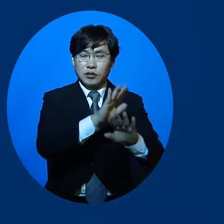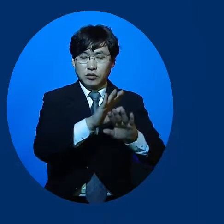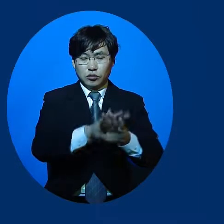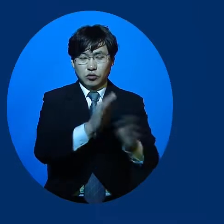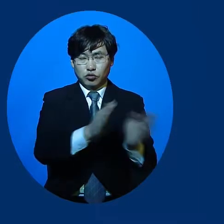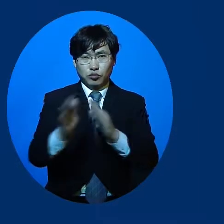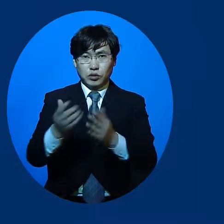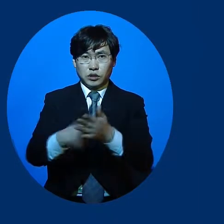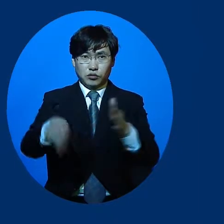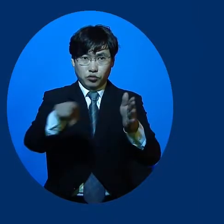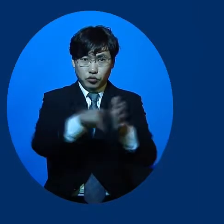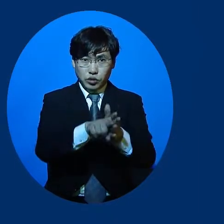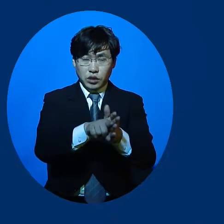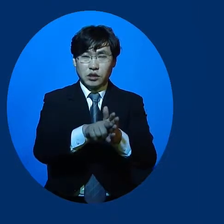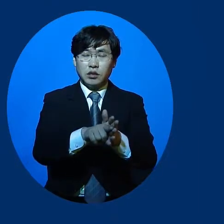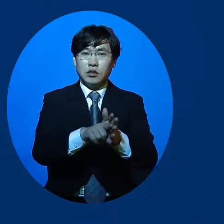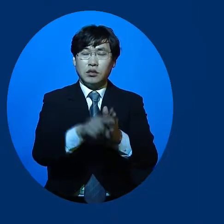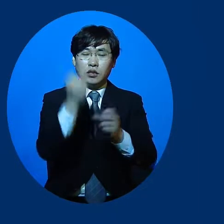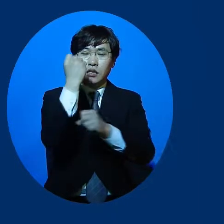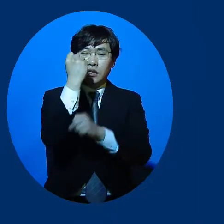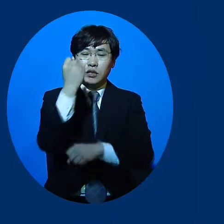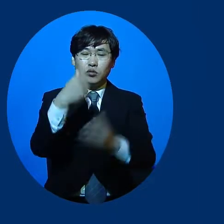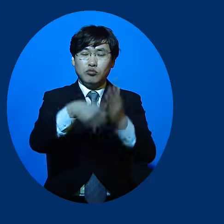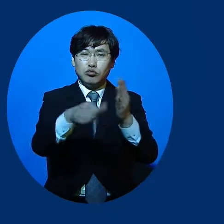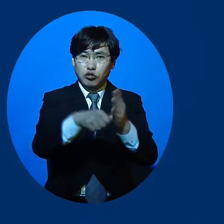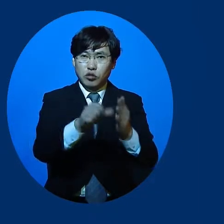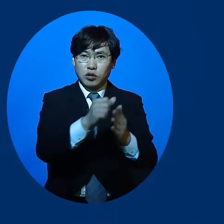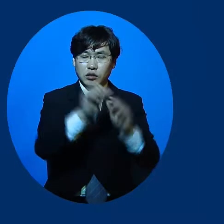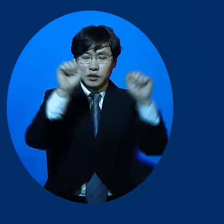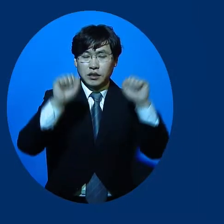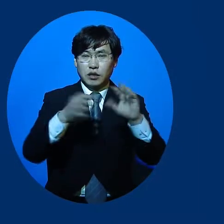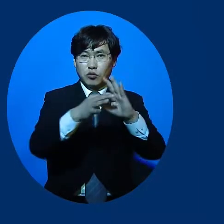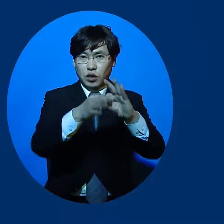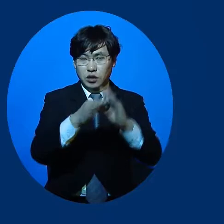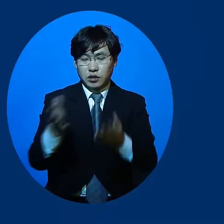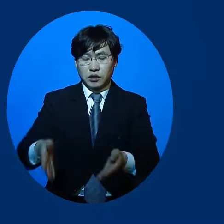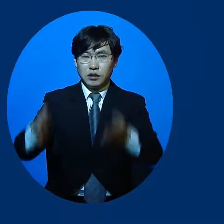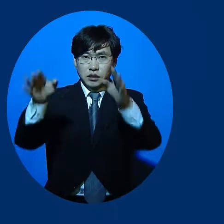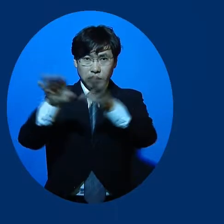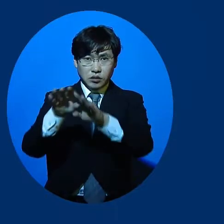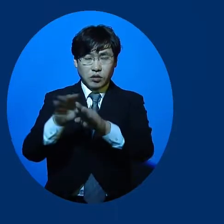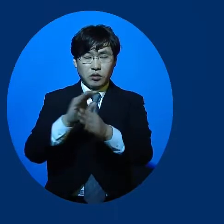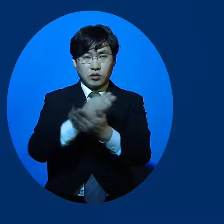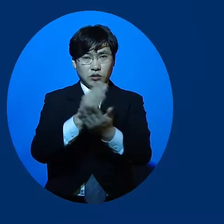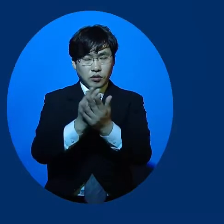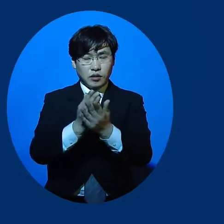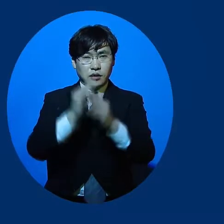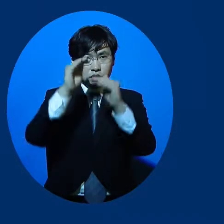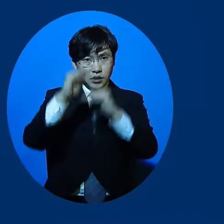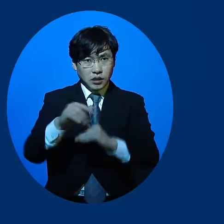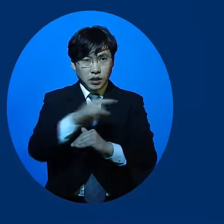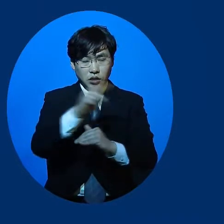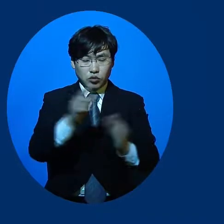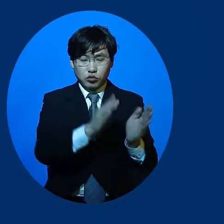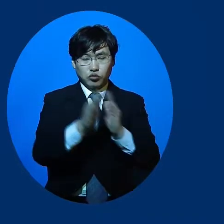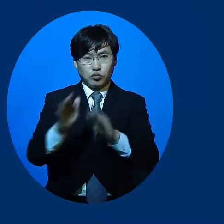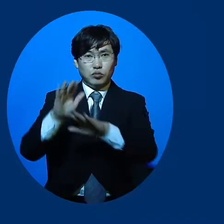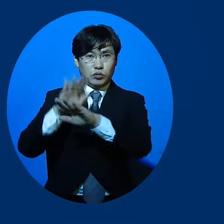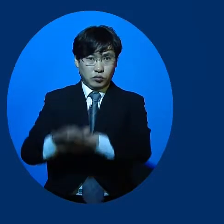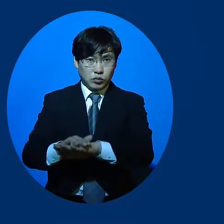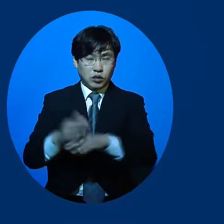확대를 위해서는 이러한 기초적인 기반 시설 확충 및 기자재 지원